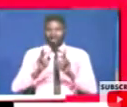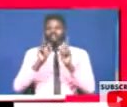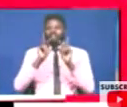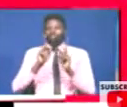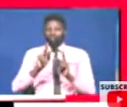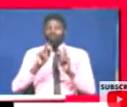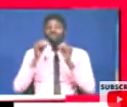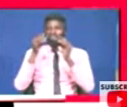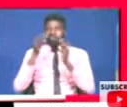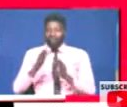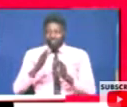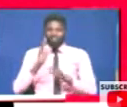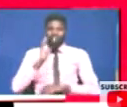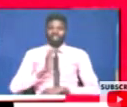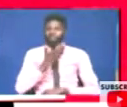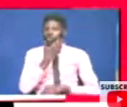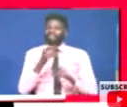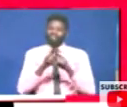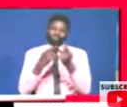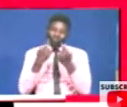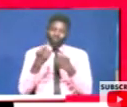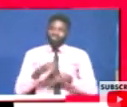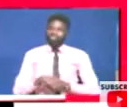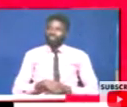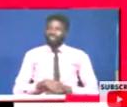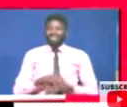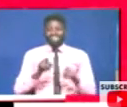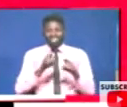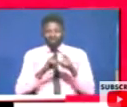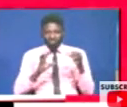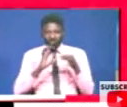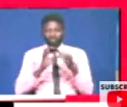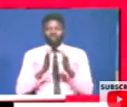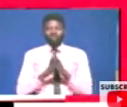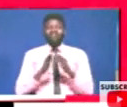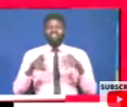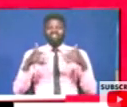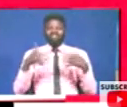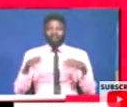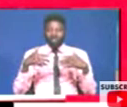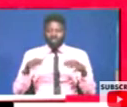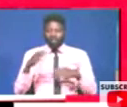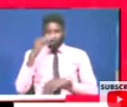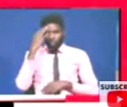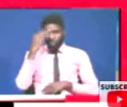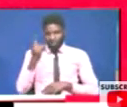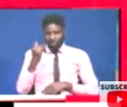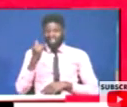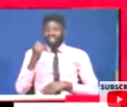And perhaps to also tie this with drama, because in the Federal Republic of